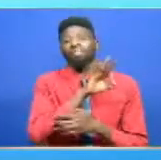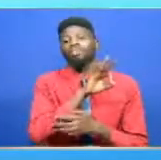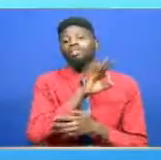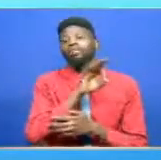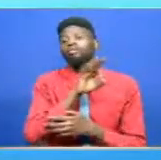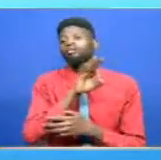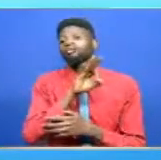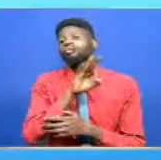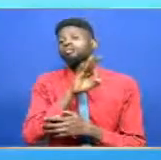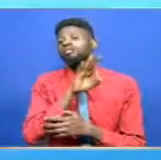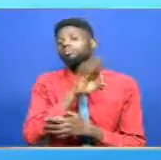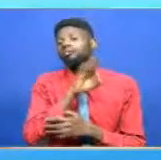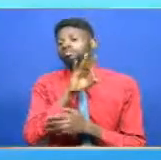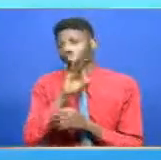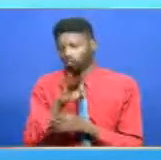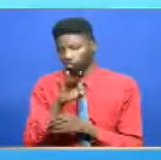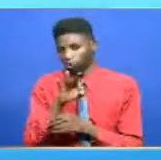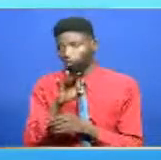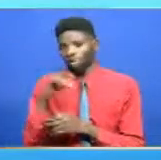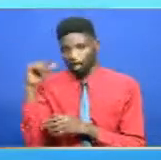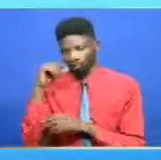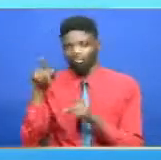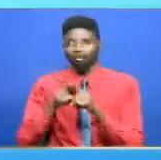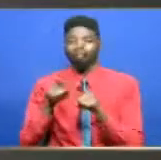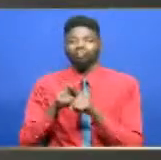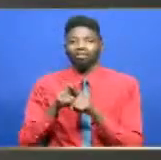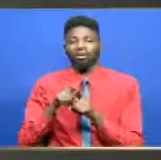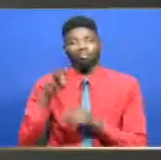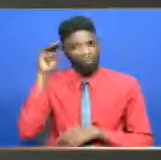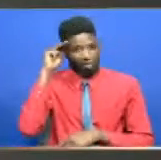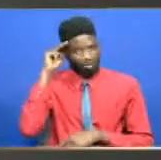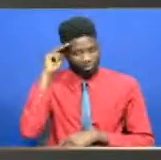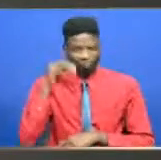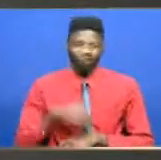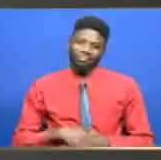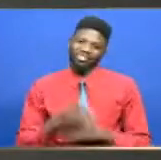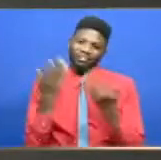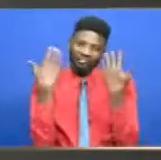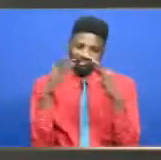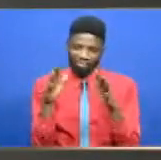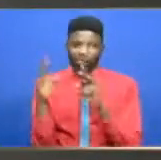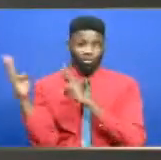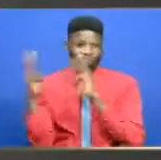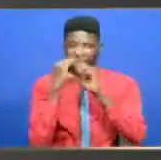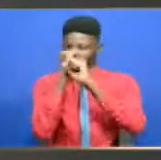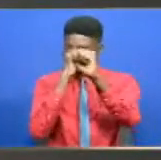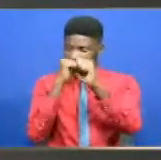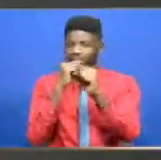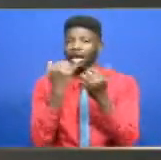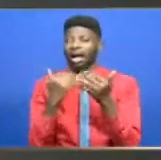za Garissa na vile vile Mandera. Na basi kufikia hapo sina budi kutamatisha utabiri wa hali ya hewa. Tupate